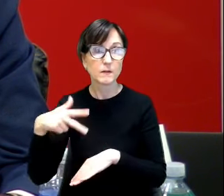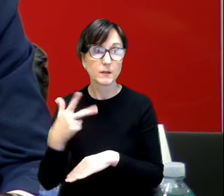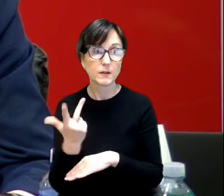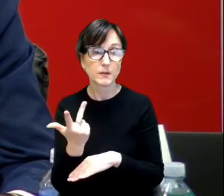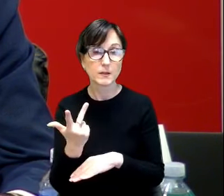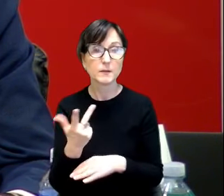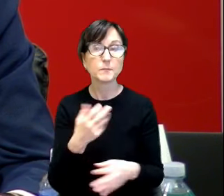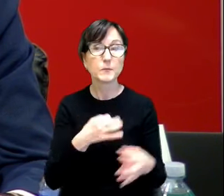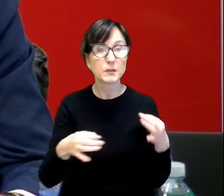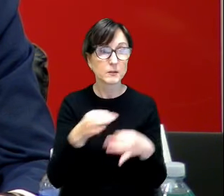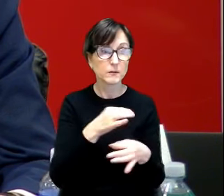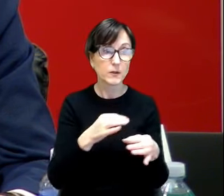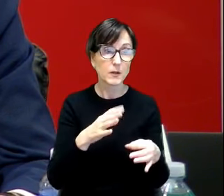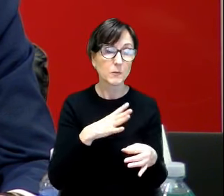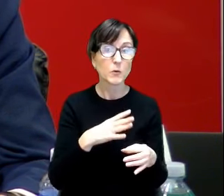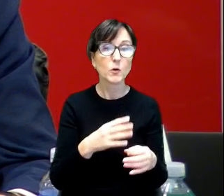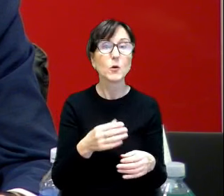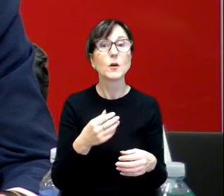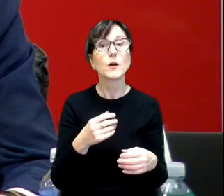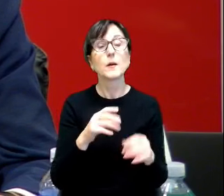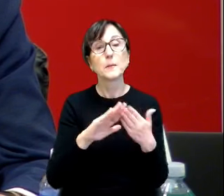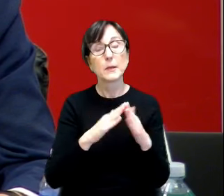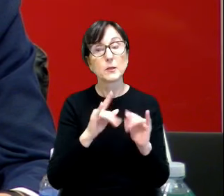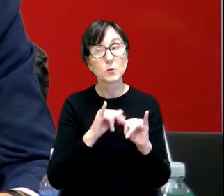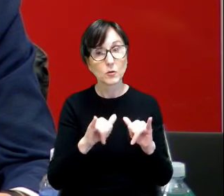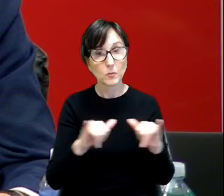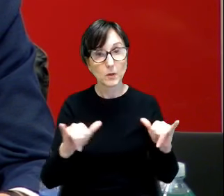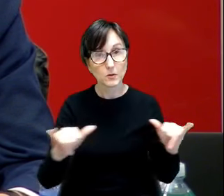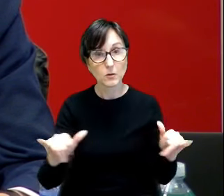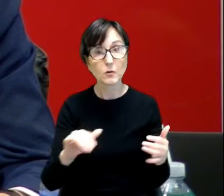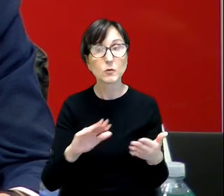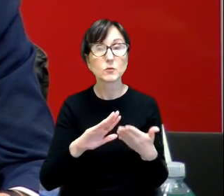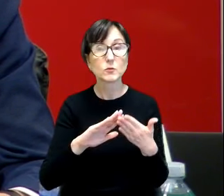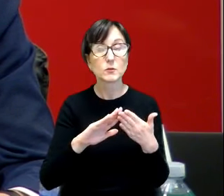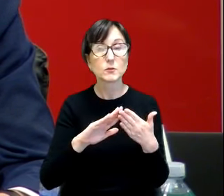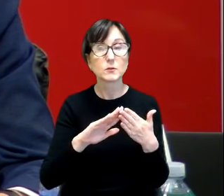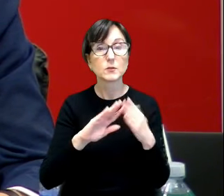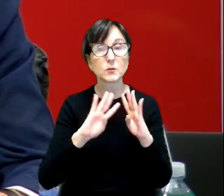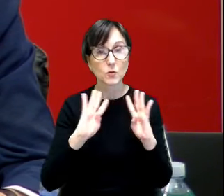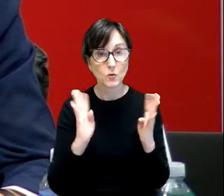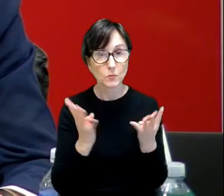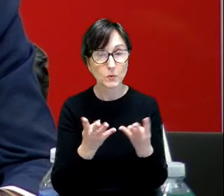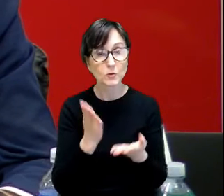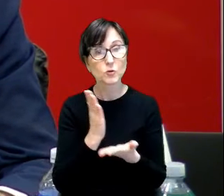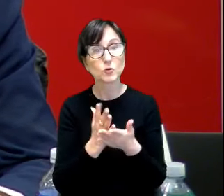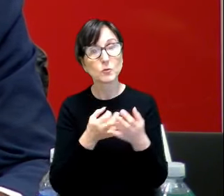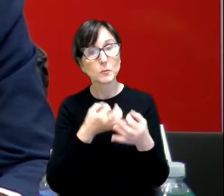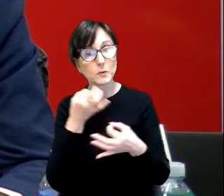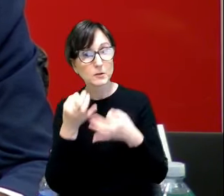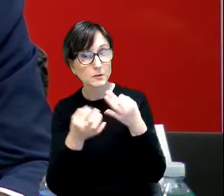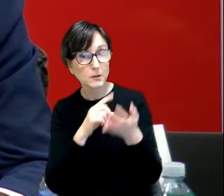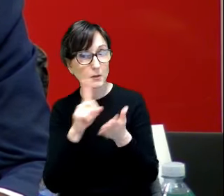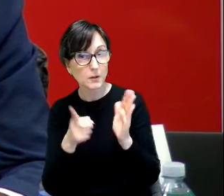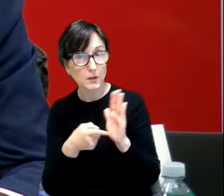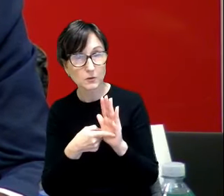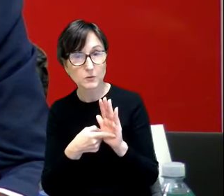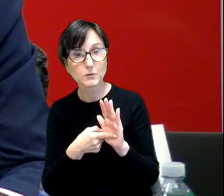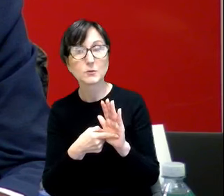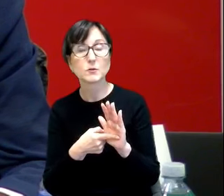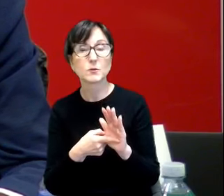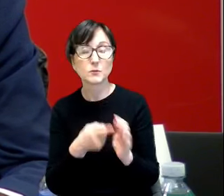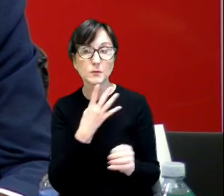strateginm planavimo komitete jam pritarta ar būtų klausimų pasisakymų kviečiu balsuoti 44